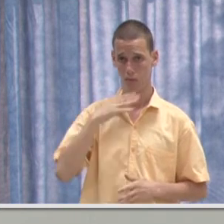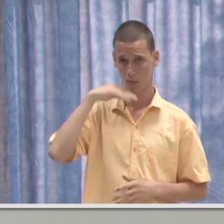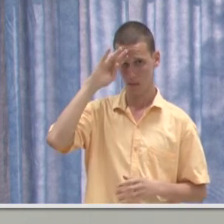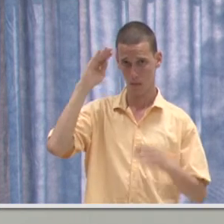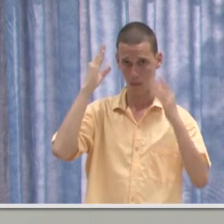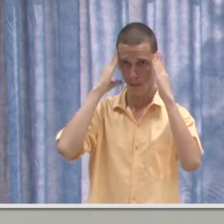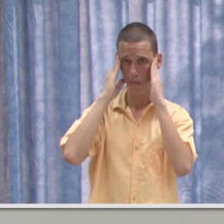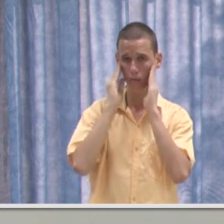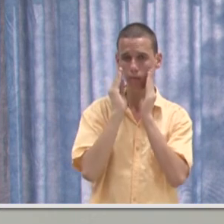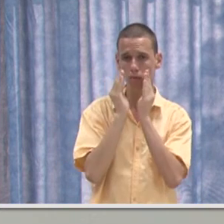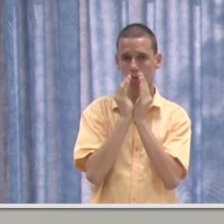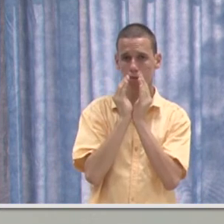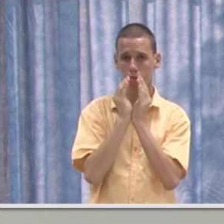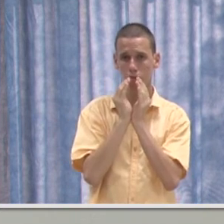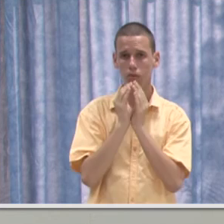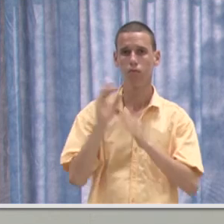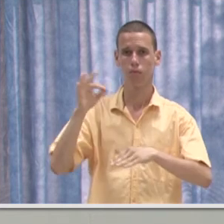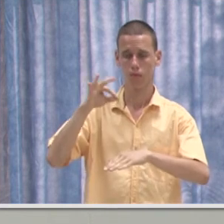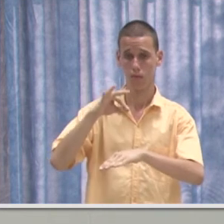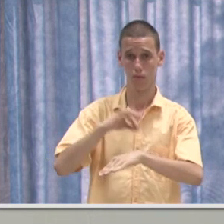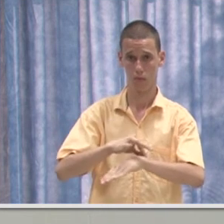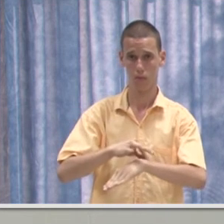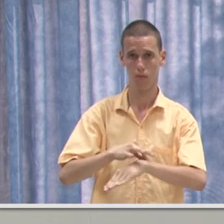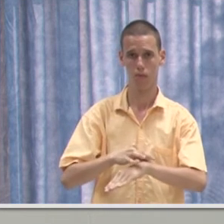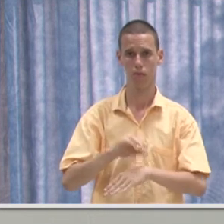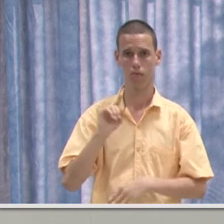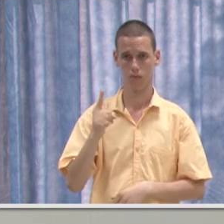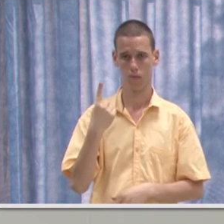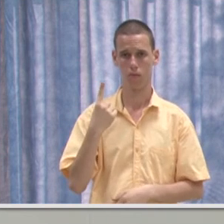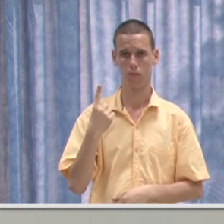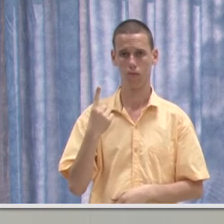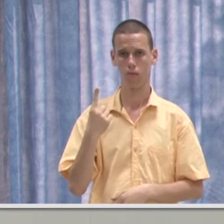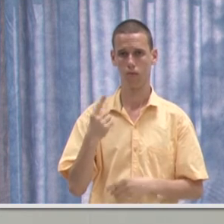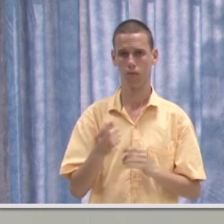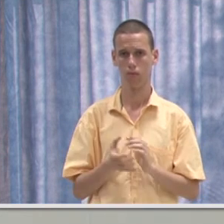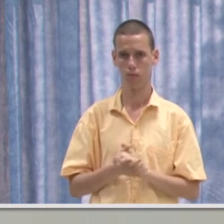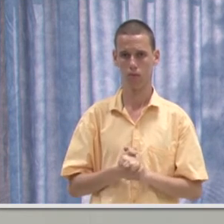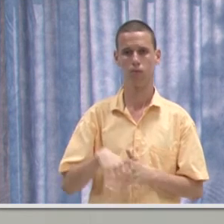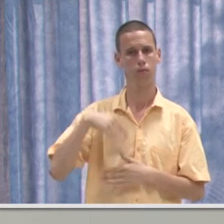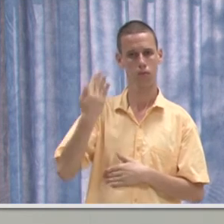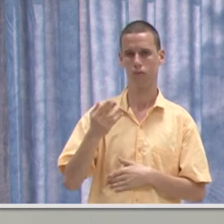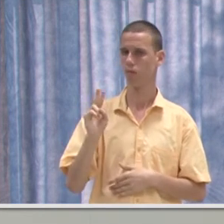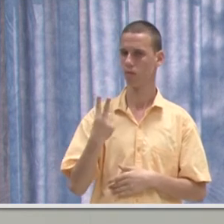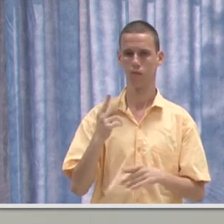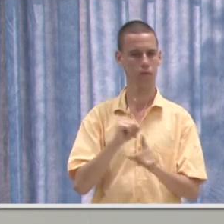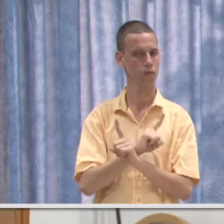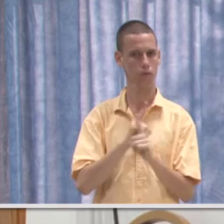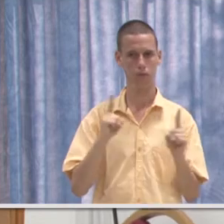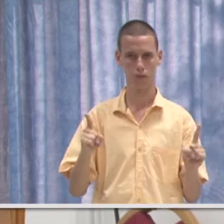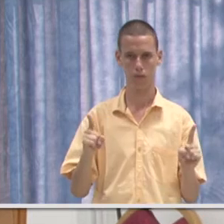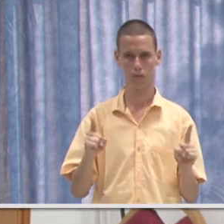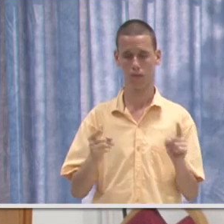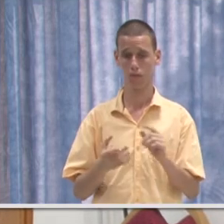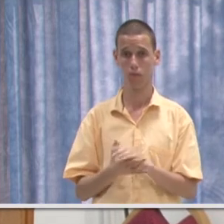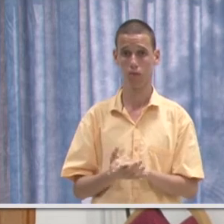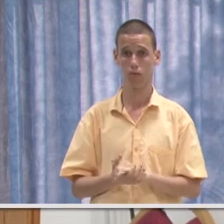Merci, je vais inviter Dr. Louange pour passer un petit message. Oui, merci, Nancy. Oui, juste